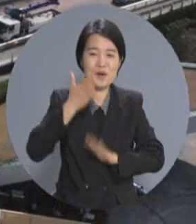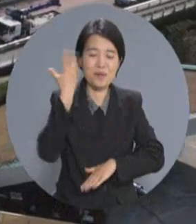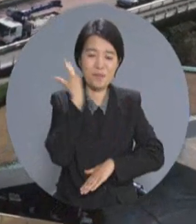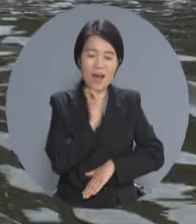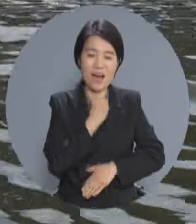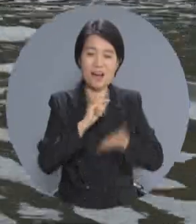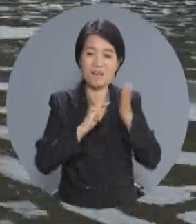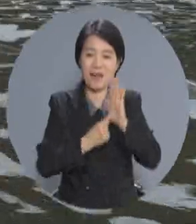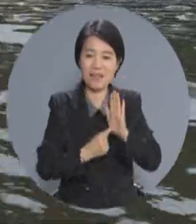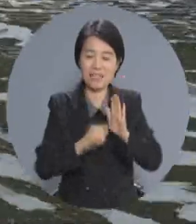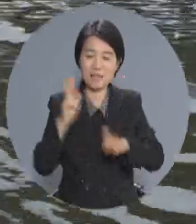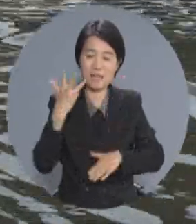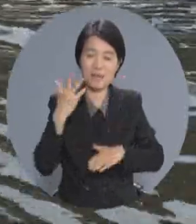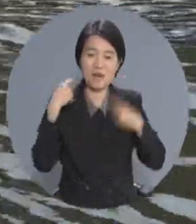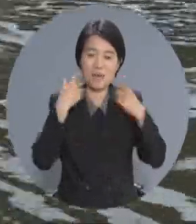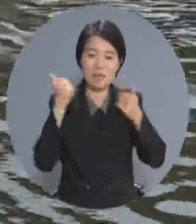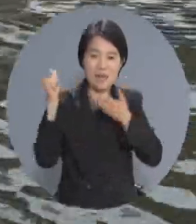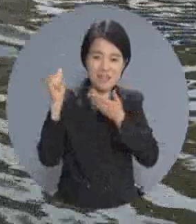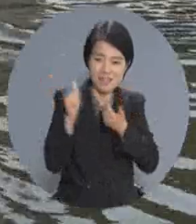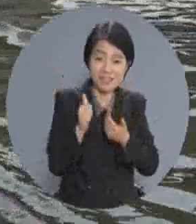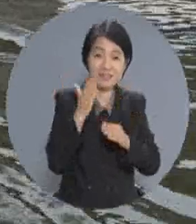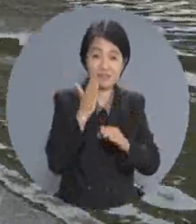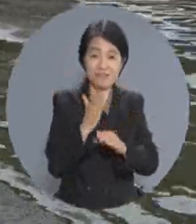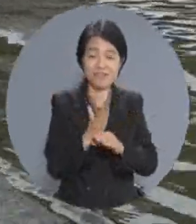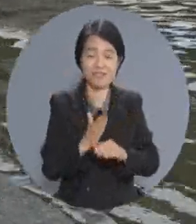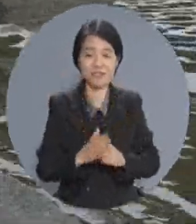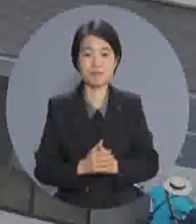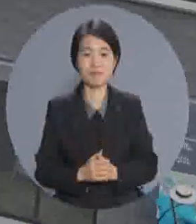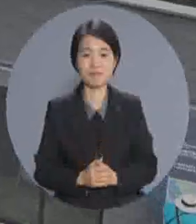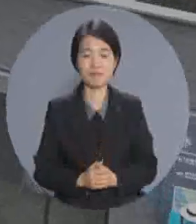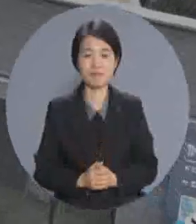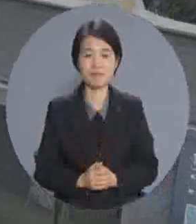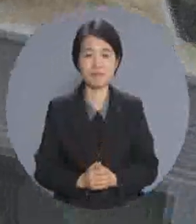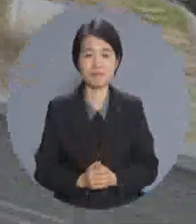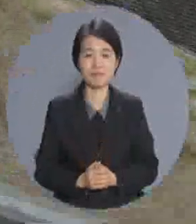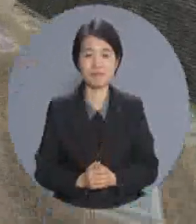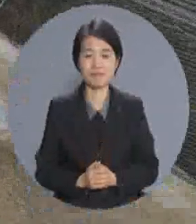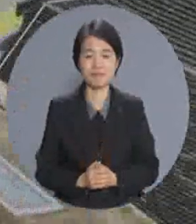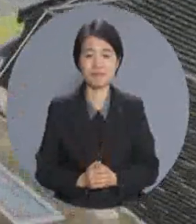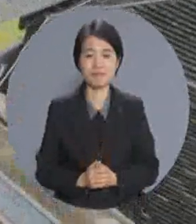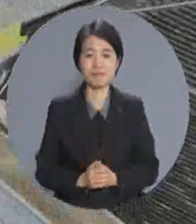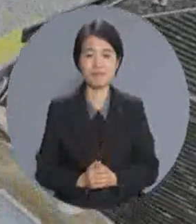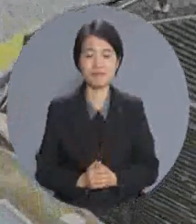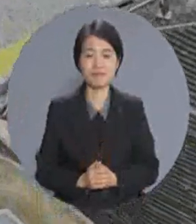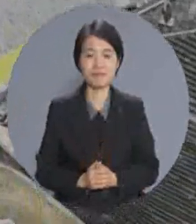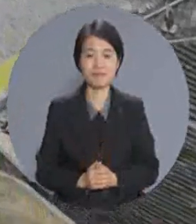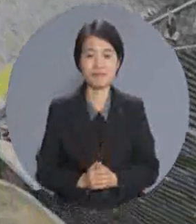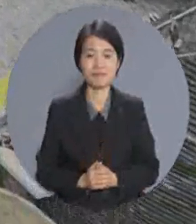내뿜으며 800만 관람객의 발길을 끌어당기고 있습니다. MBC 뉴스 유민호입니다.